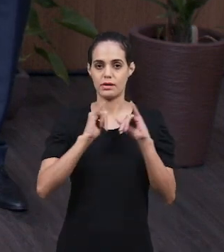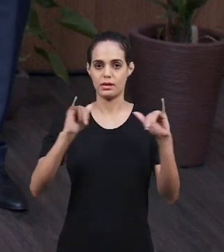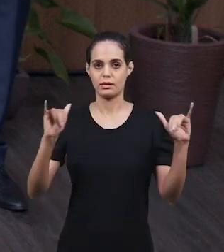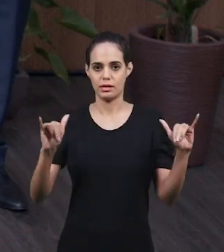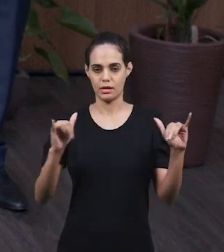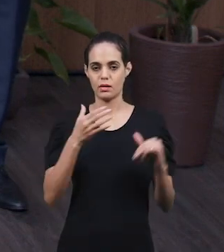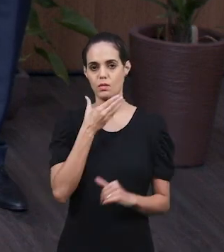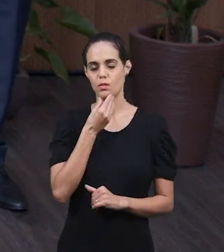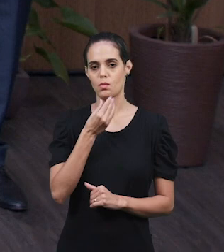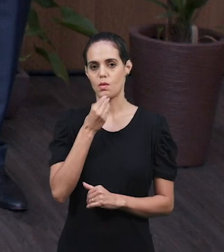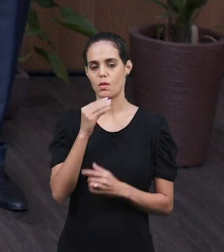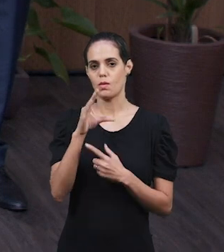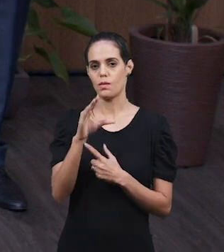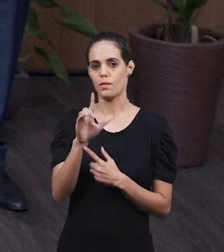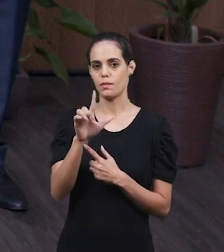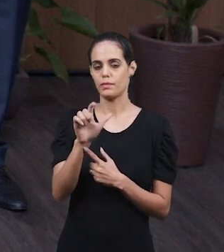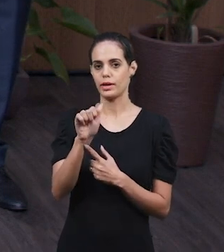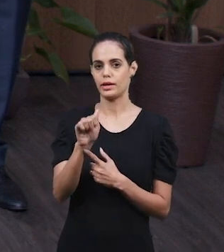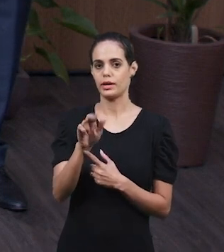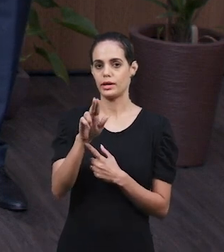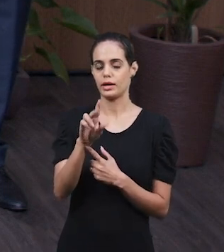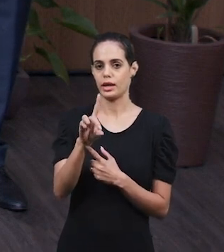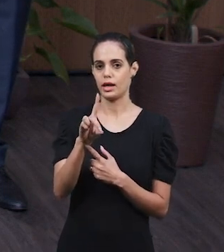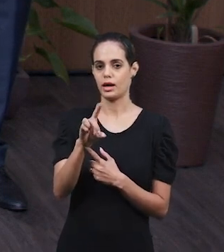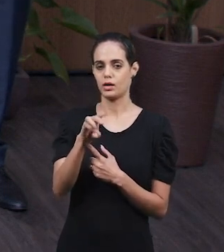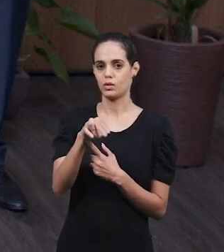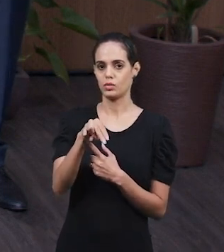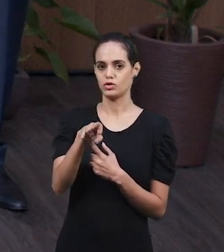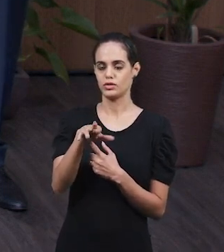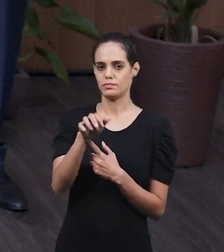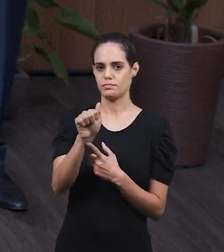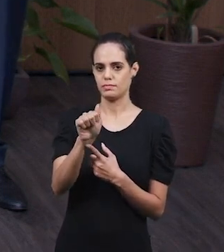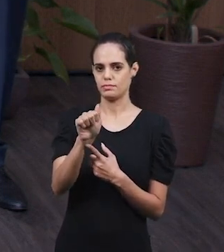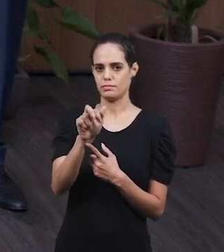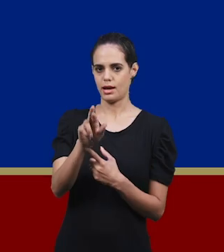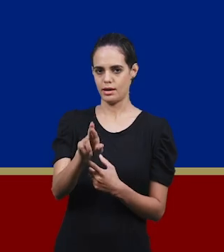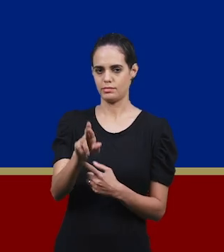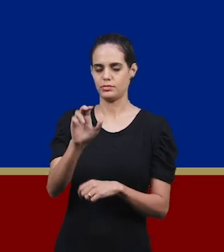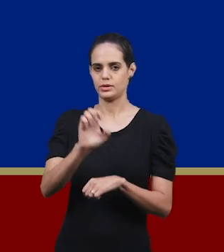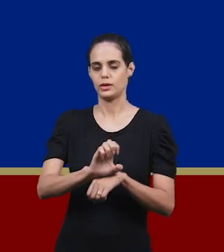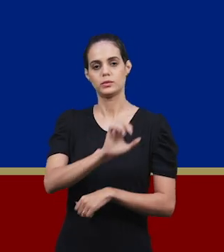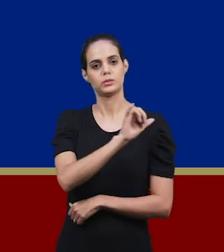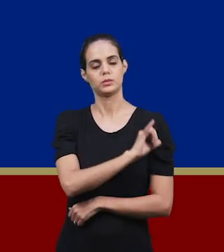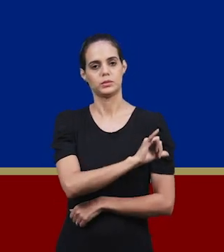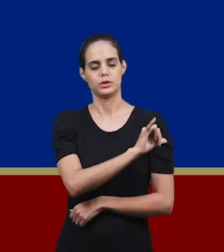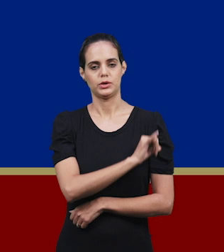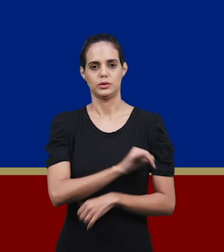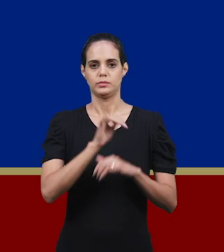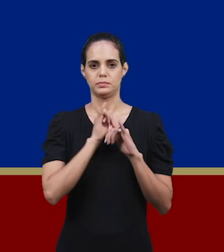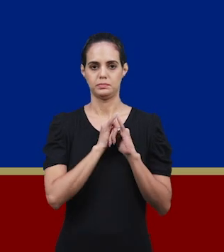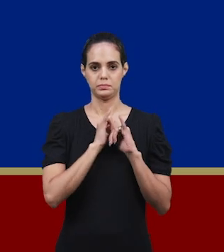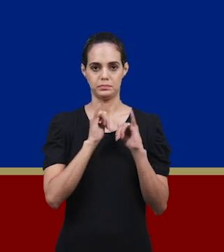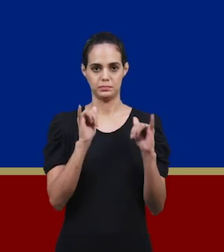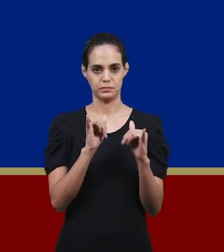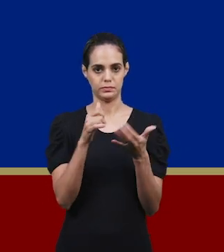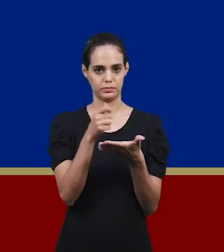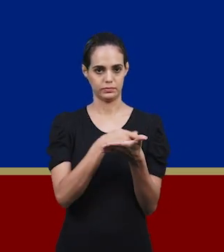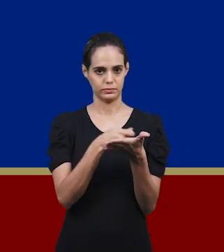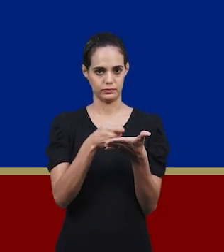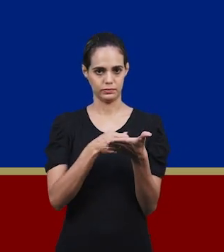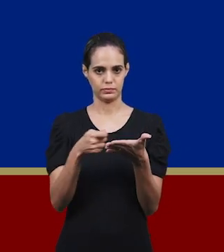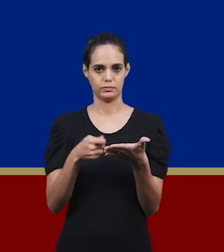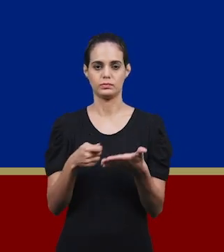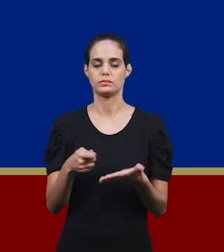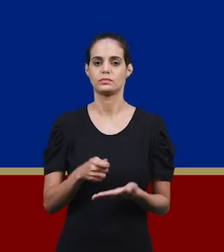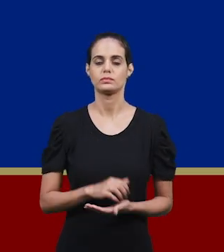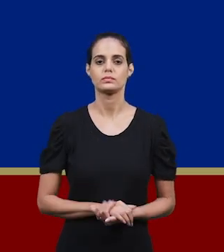aussi ce qui est écrit Claudimar Prado de Niterói, Rio de Janeiro. Il